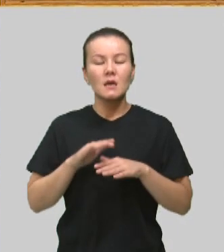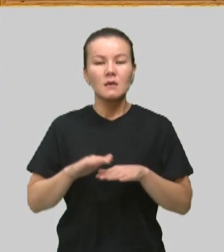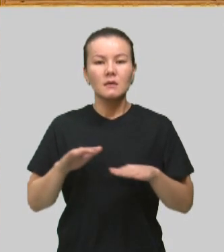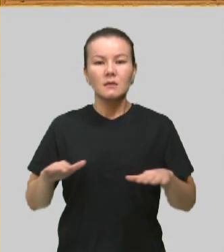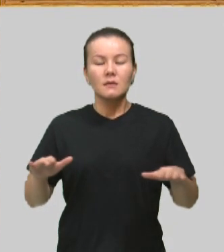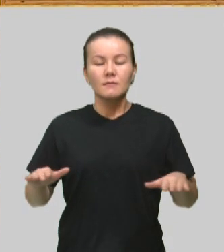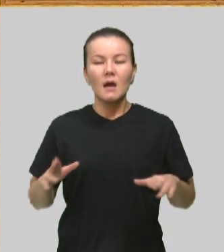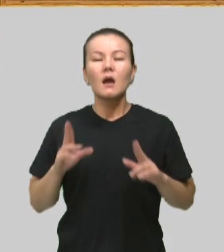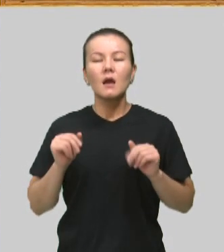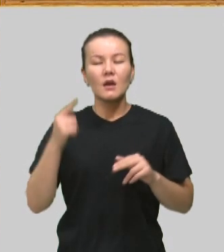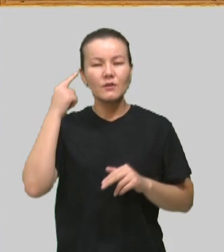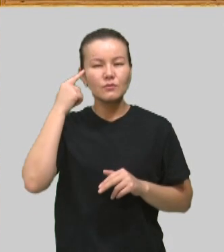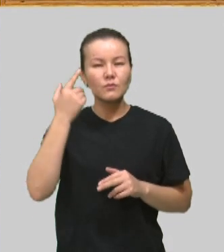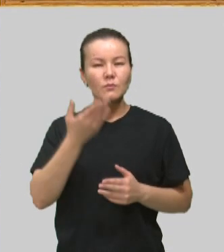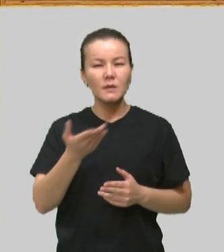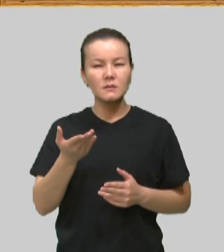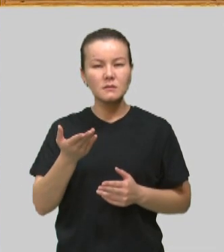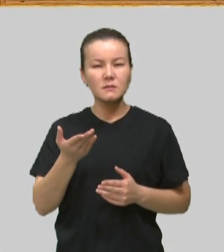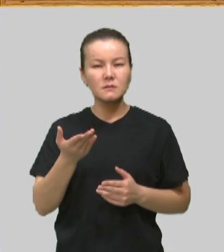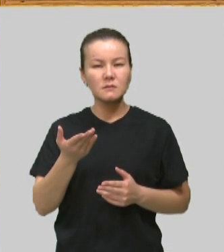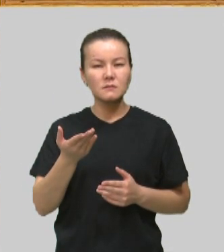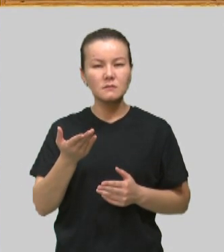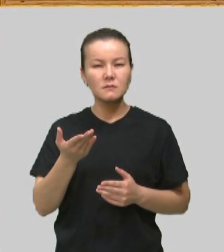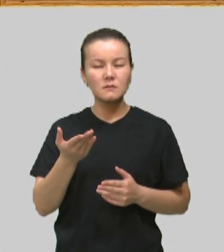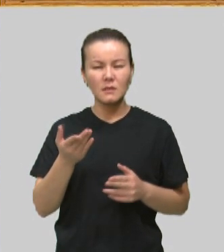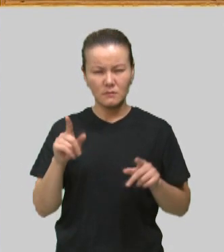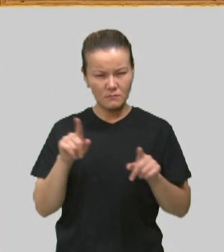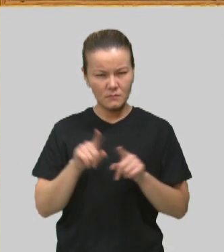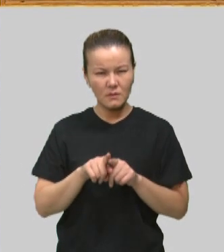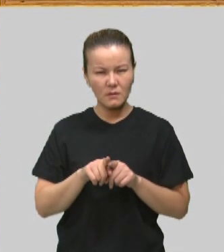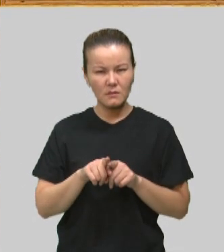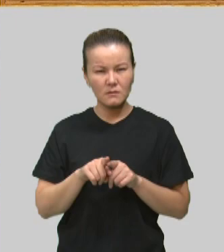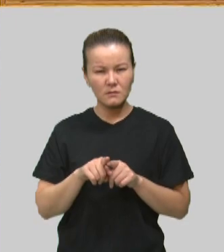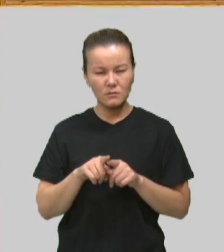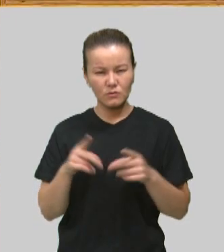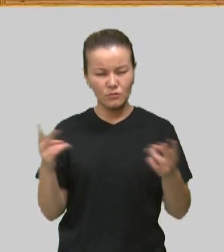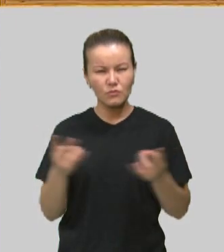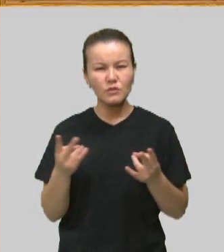Ребята, как вы думаете, так ли уж необходима эта тема?